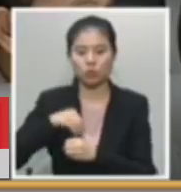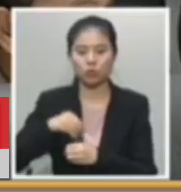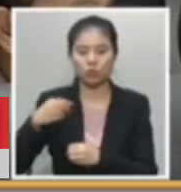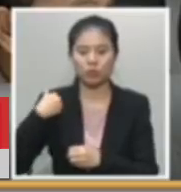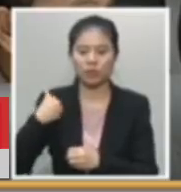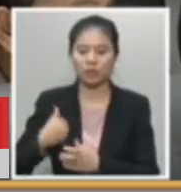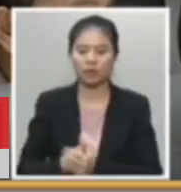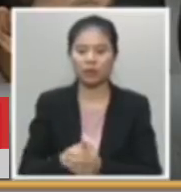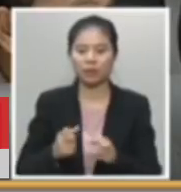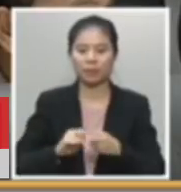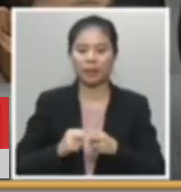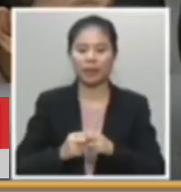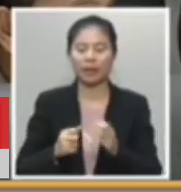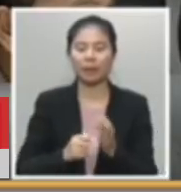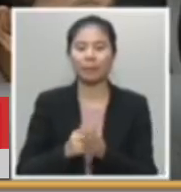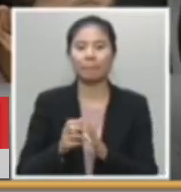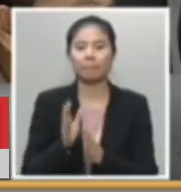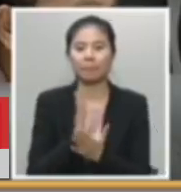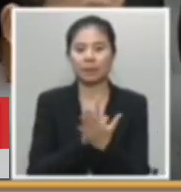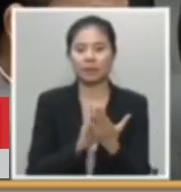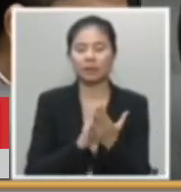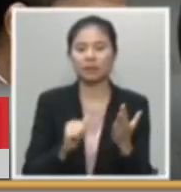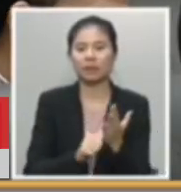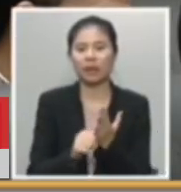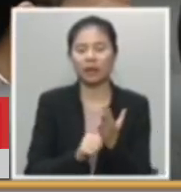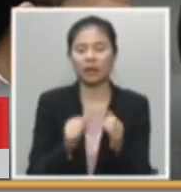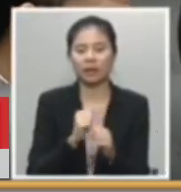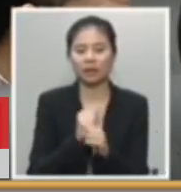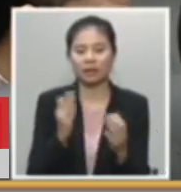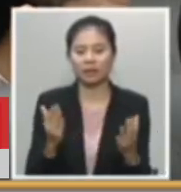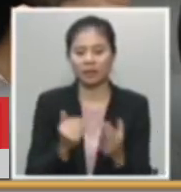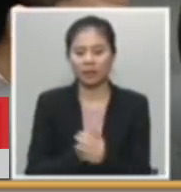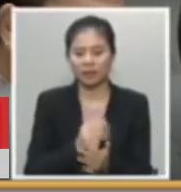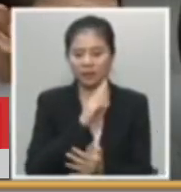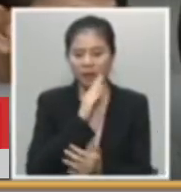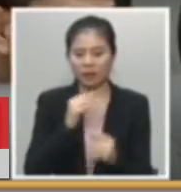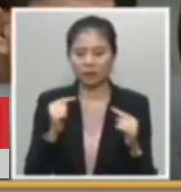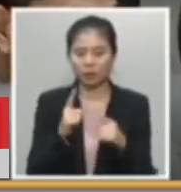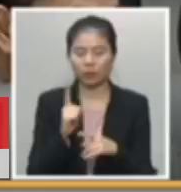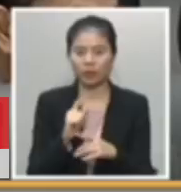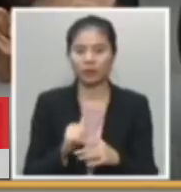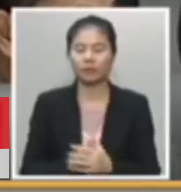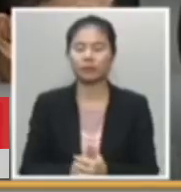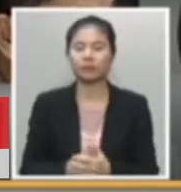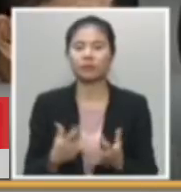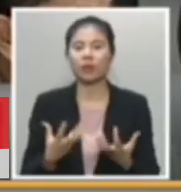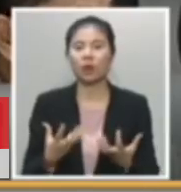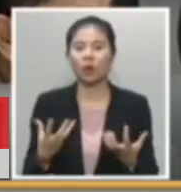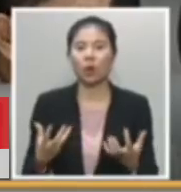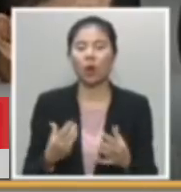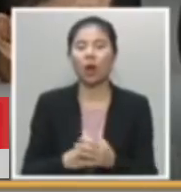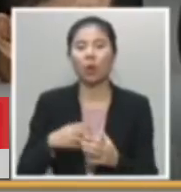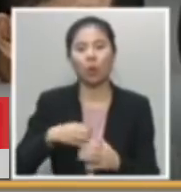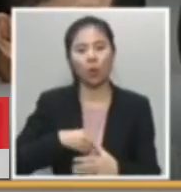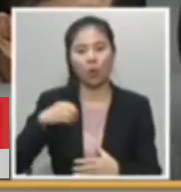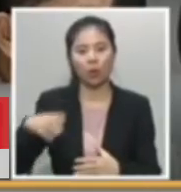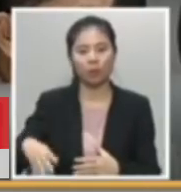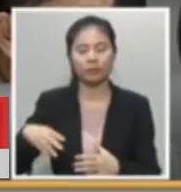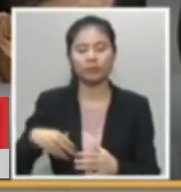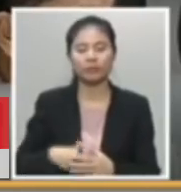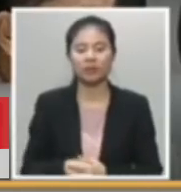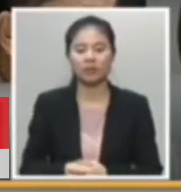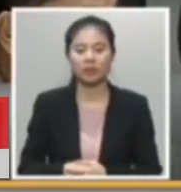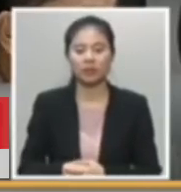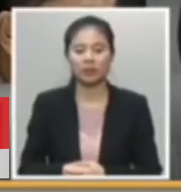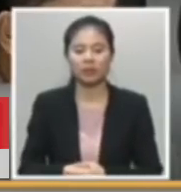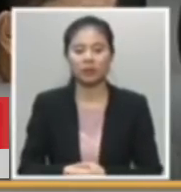มันจะแก้ปัญหาประเทศได้อย่างไรครับถ้าถอดสิ่งเทียมเหล่านี้ออกเมื่อไหร่นะครับเข้าโร